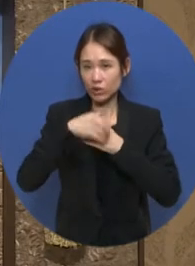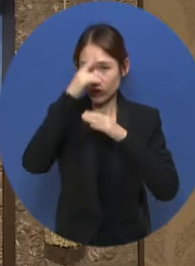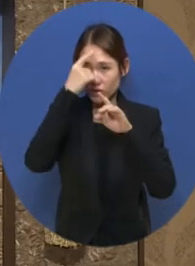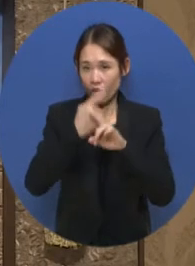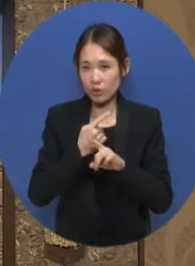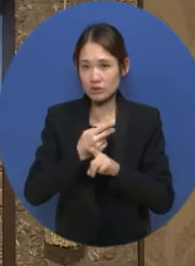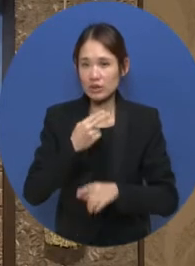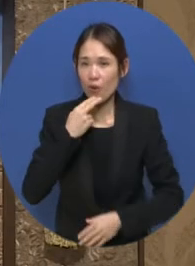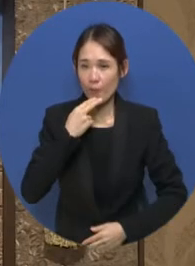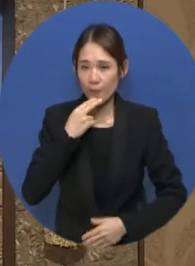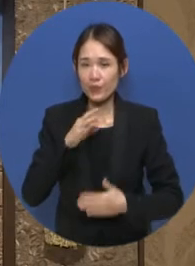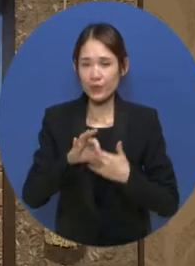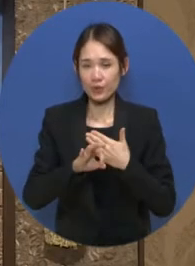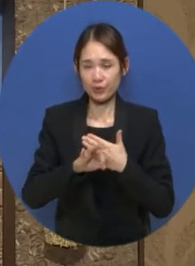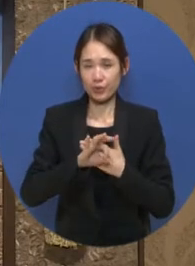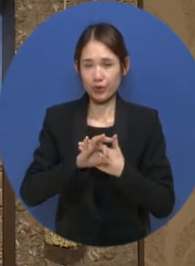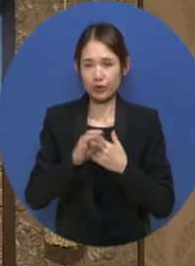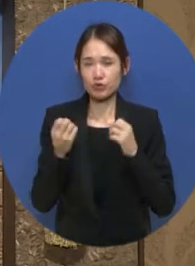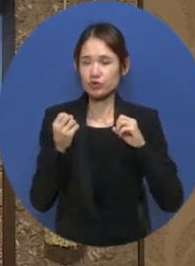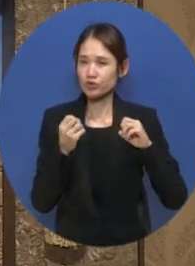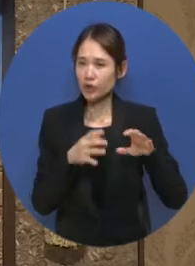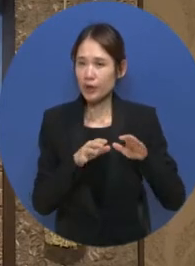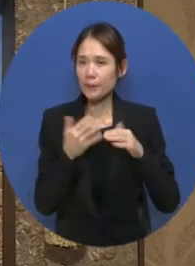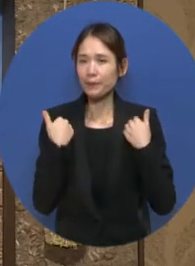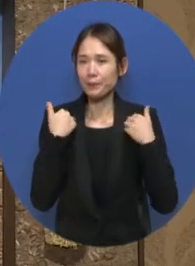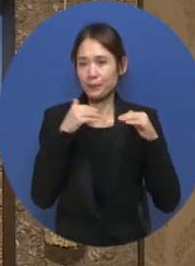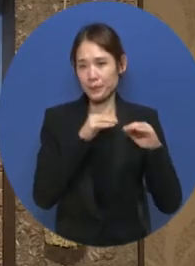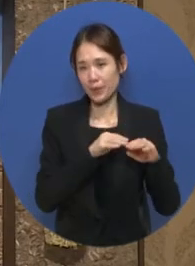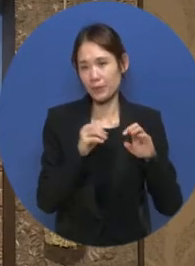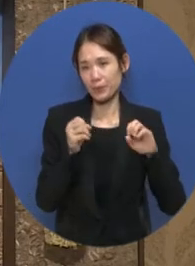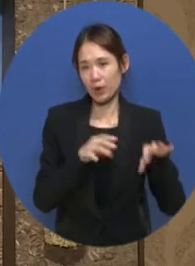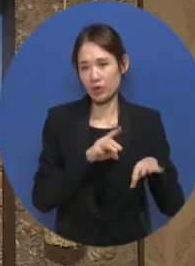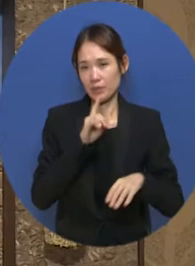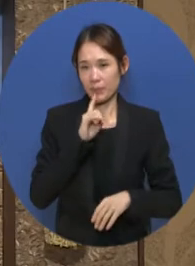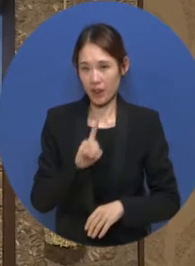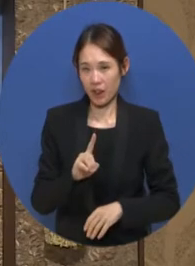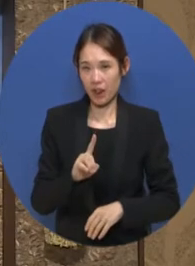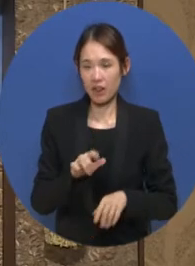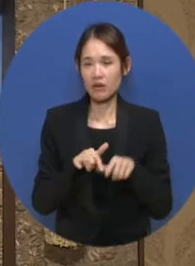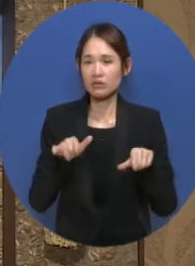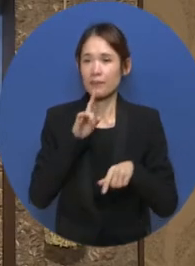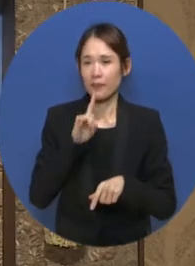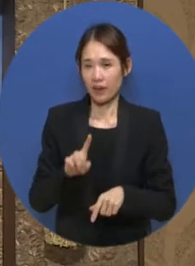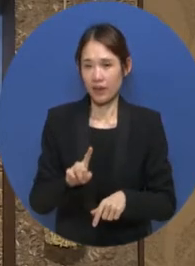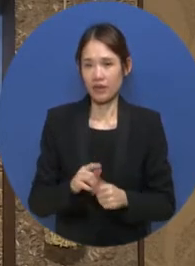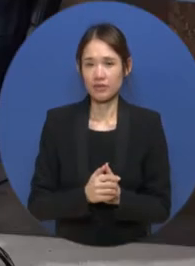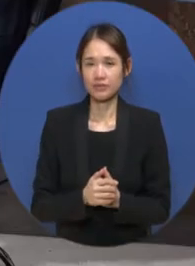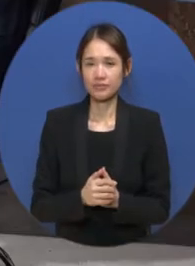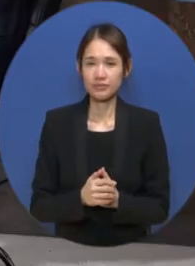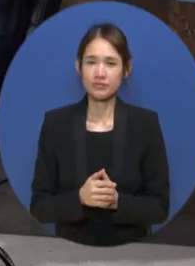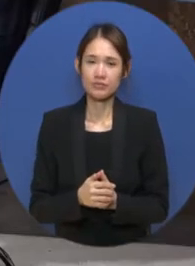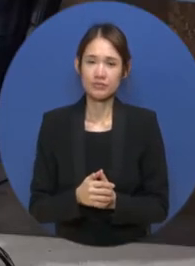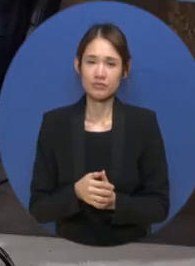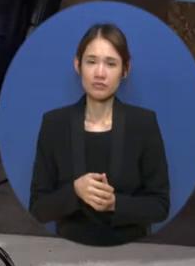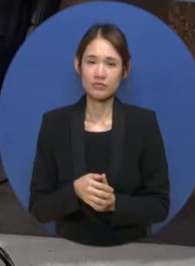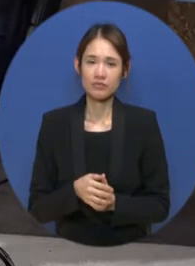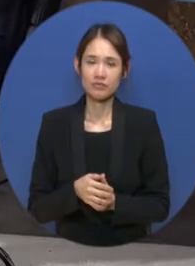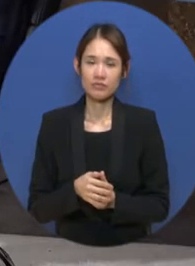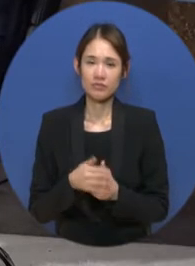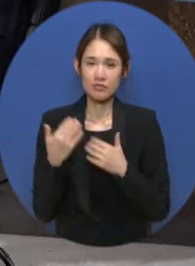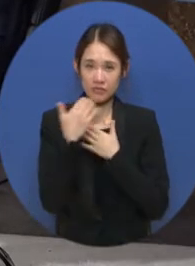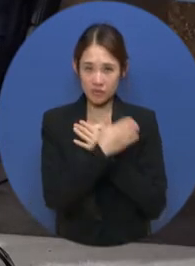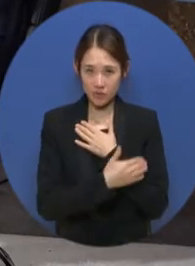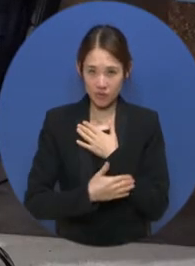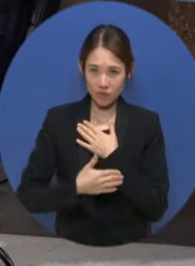경우로 이제 6 이라고 보고 있구요 이제 방의 경우 이제 버리는 행위들을 이제 허니지 말을 하고 있습니다 4 그래서 이제